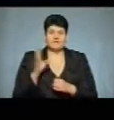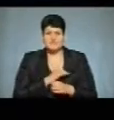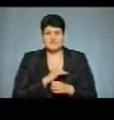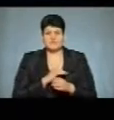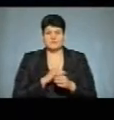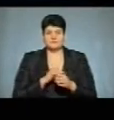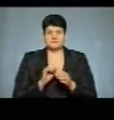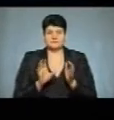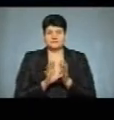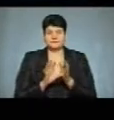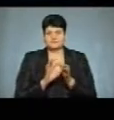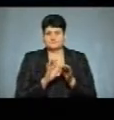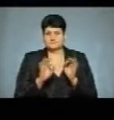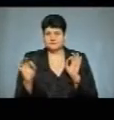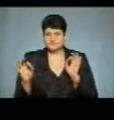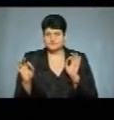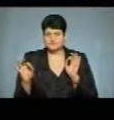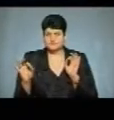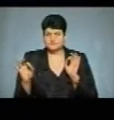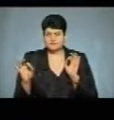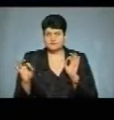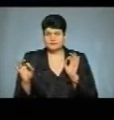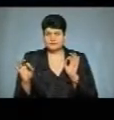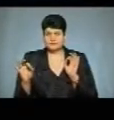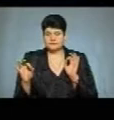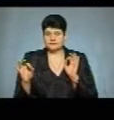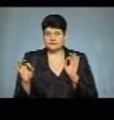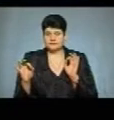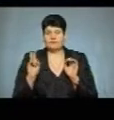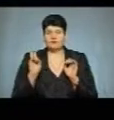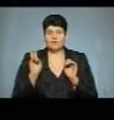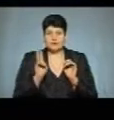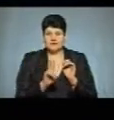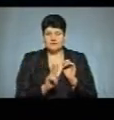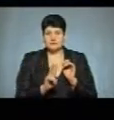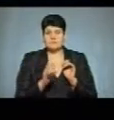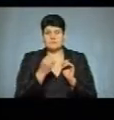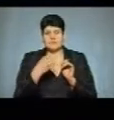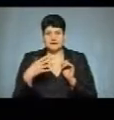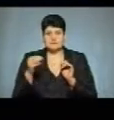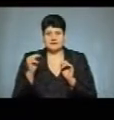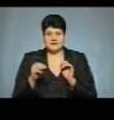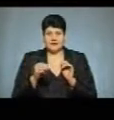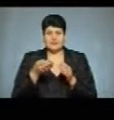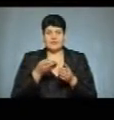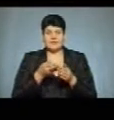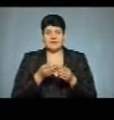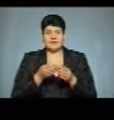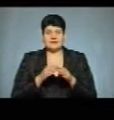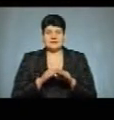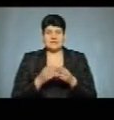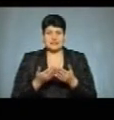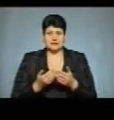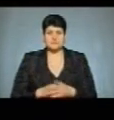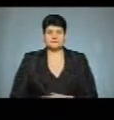силових кабелів у вузлах тролейбусів 15Т безпосередньо на згинах. Богдан